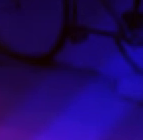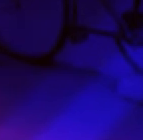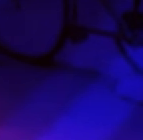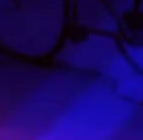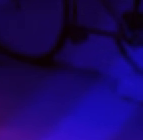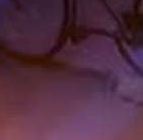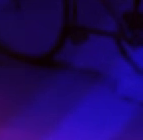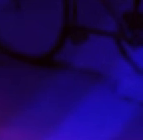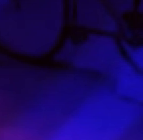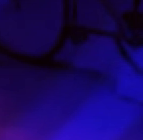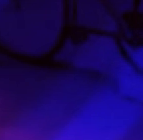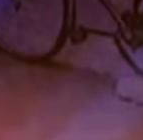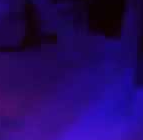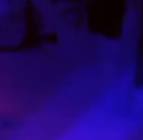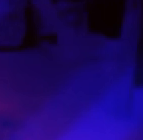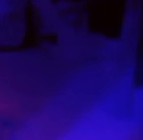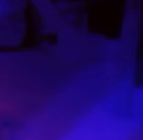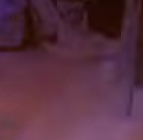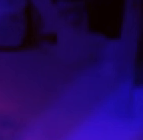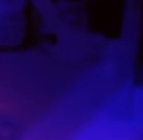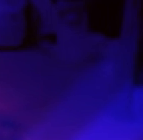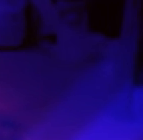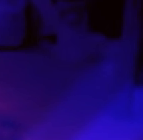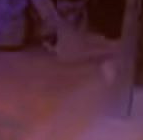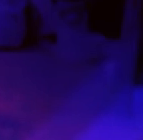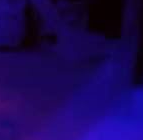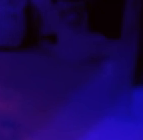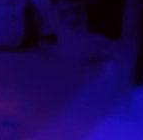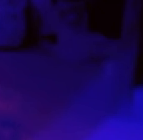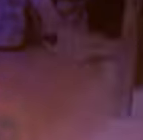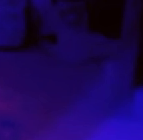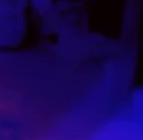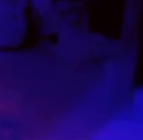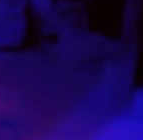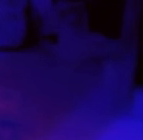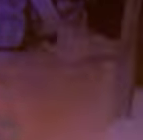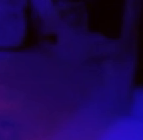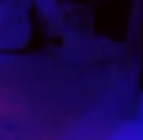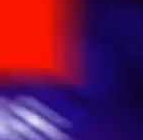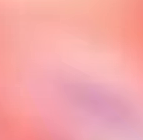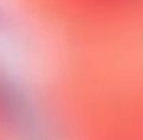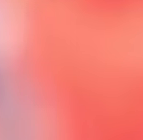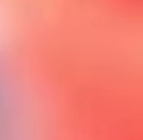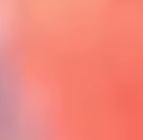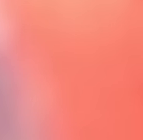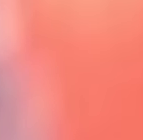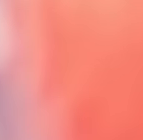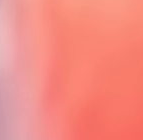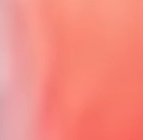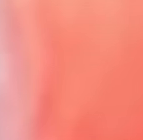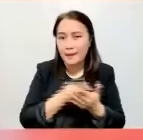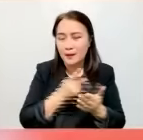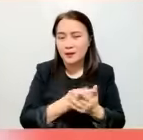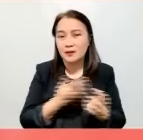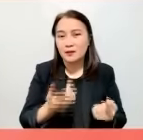2024, inaasahang magbibigay ang DSWD ng 35 billion pesos para sa halos 4 milyong claimants ng ICES.